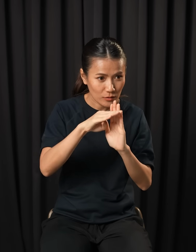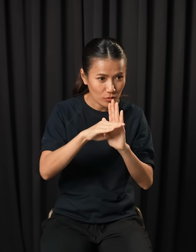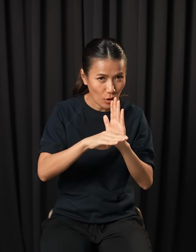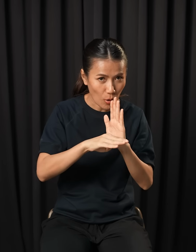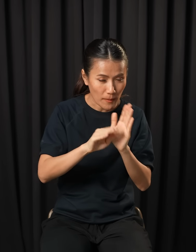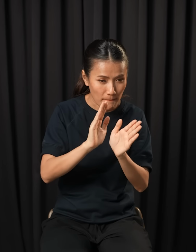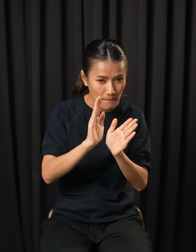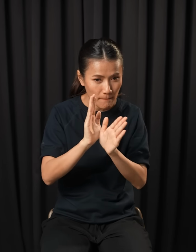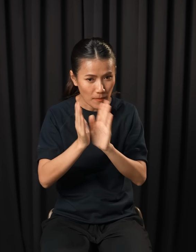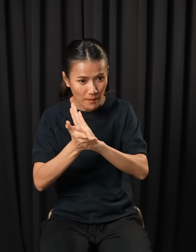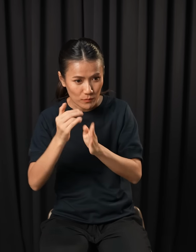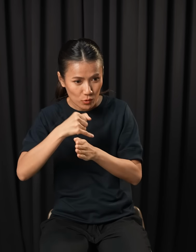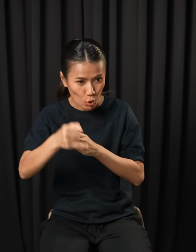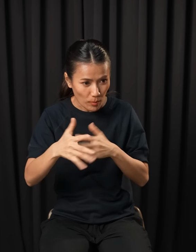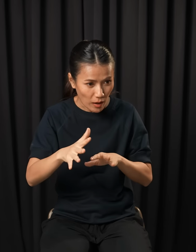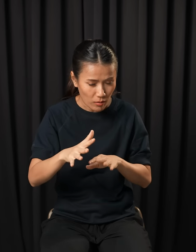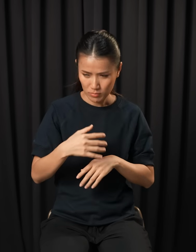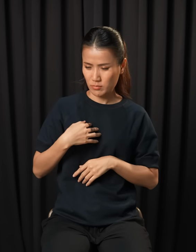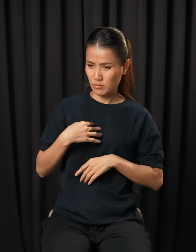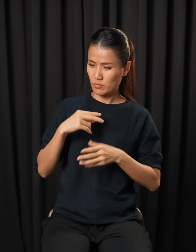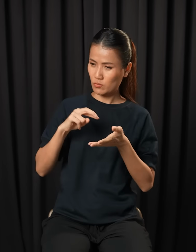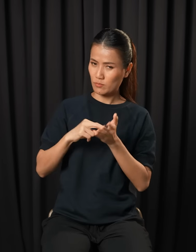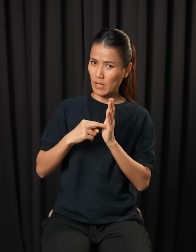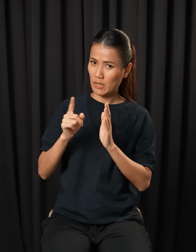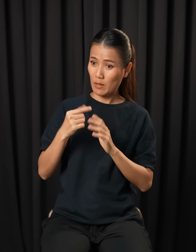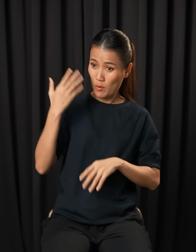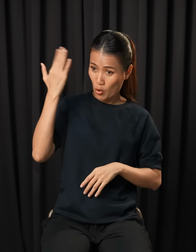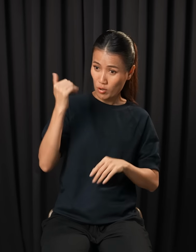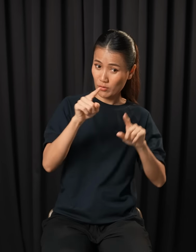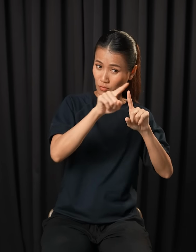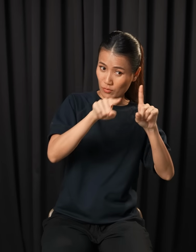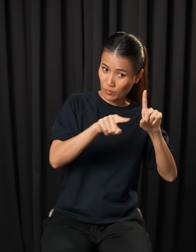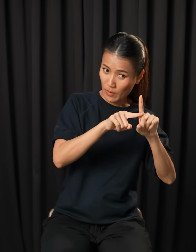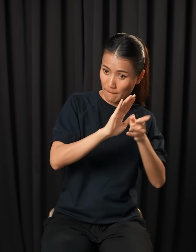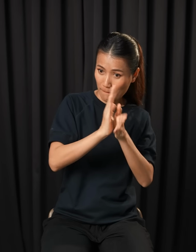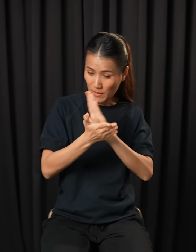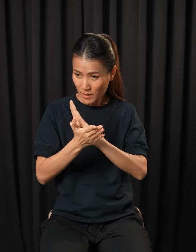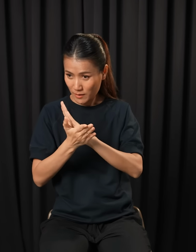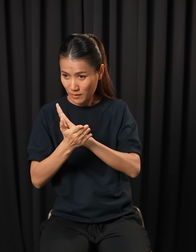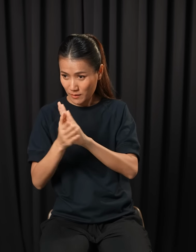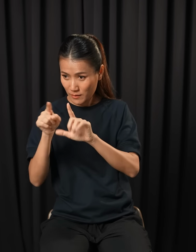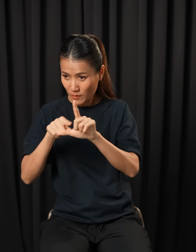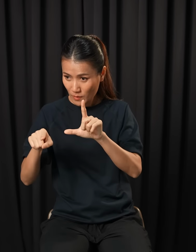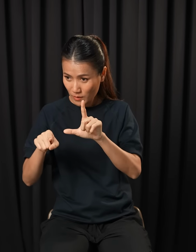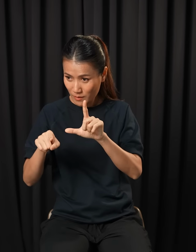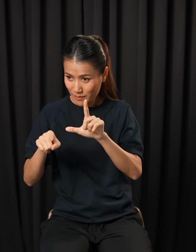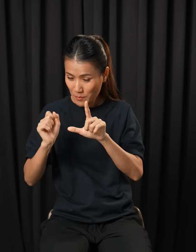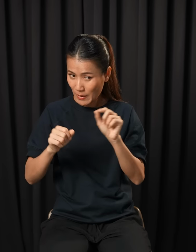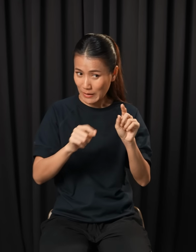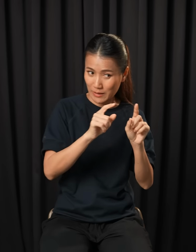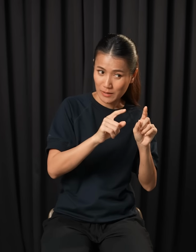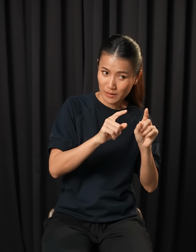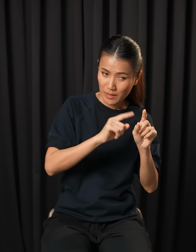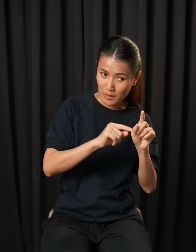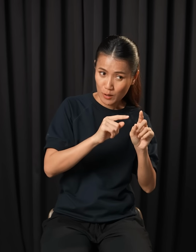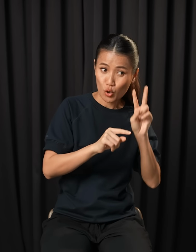ระบวนการจักรจันทร์ลอกคราบนี่จบหรือยัง จักรจันทร์ลอกคราบก็คือหมายถึงว่าจากการที่เป็นตัวเวอร์ชันหนึ่งมาเป็